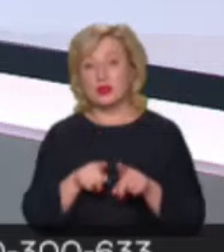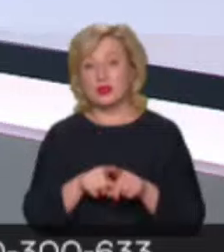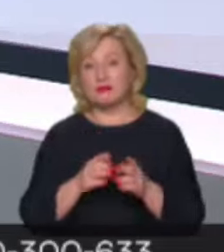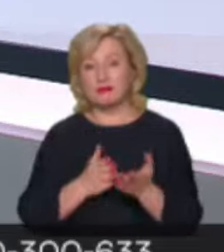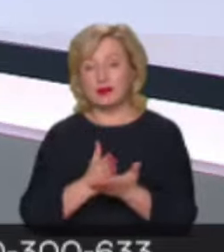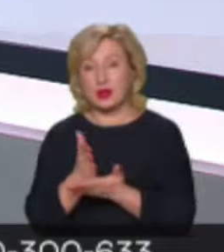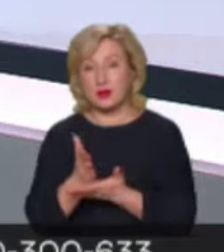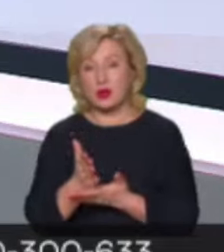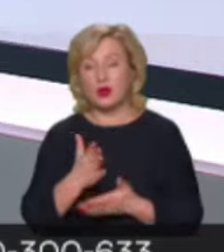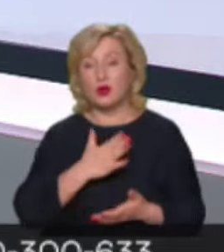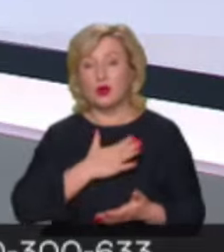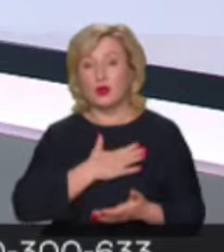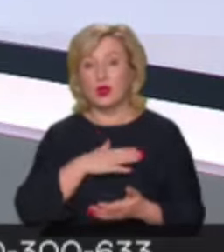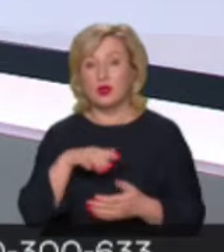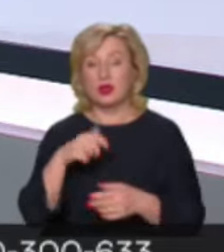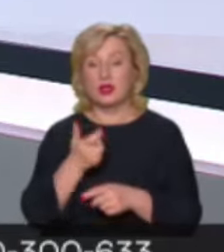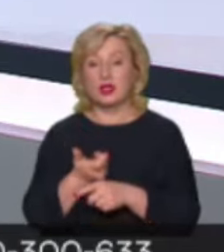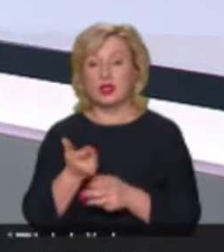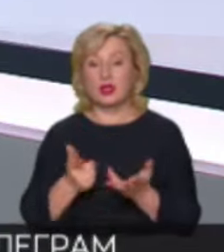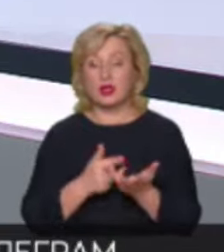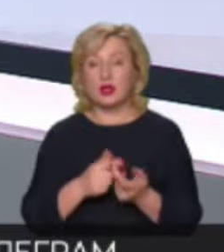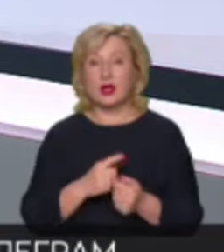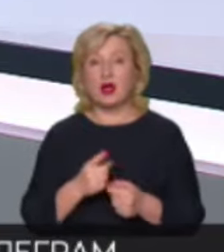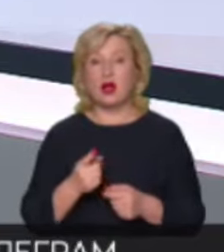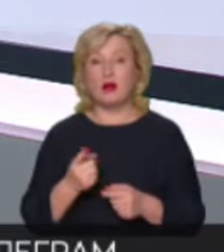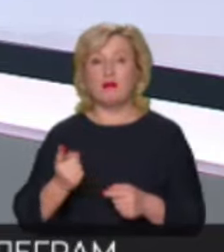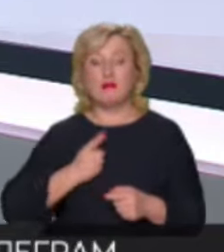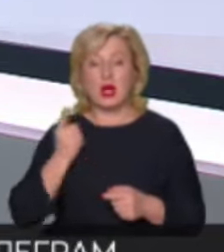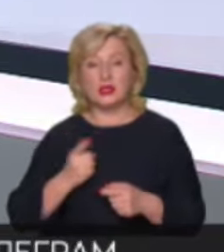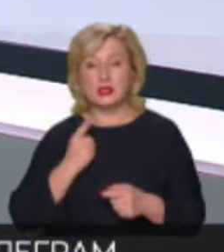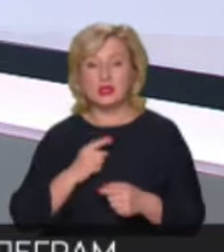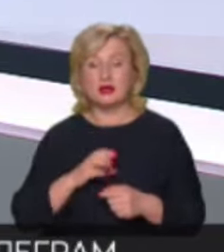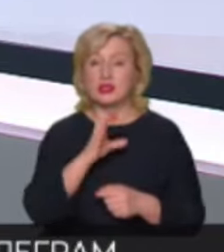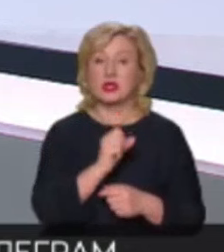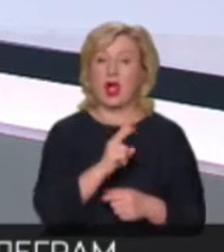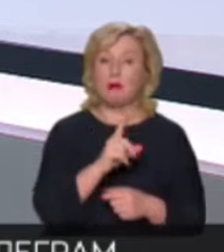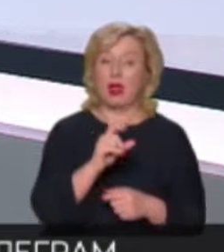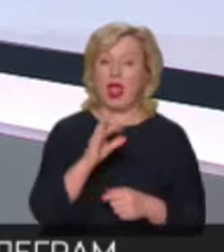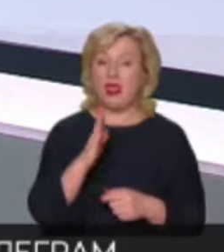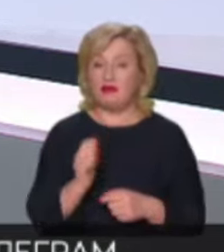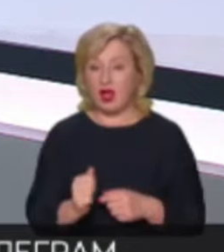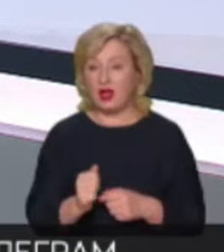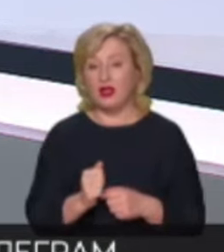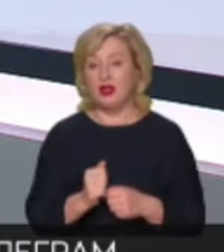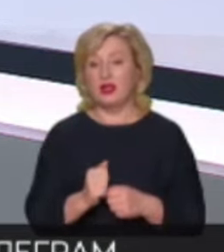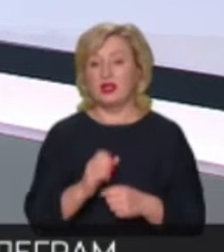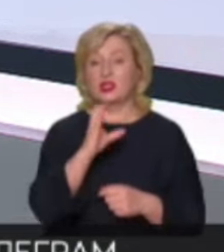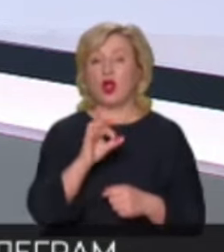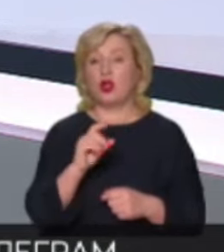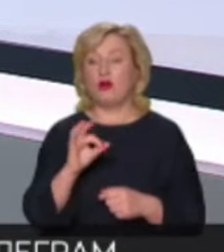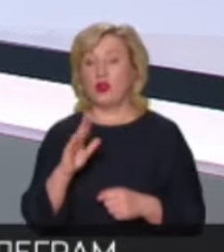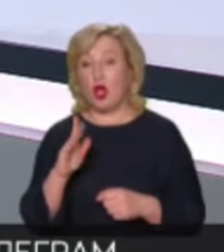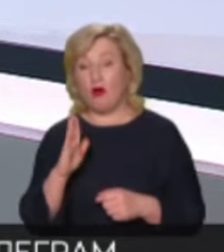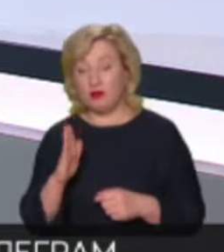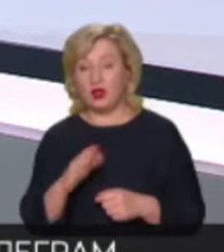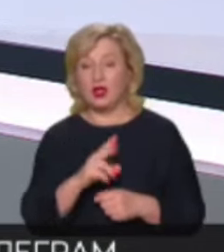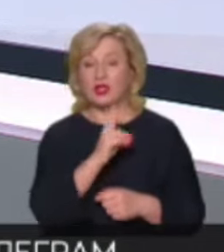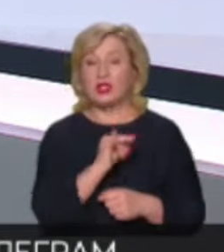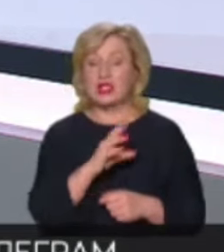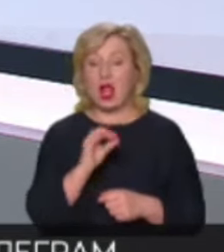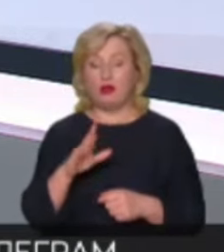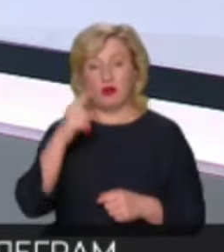Є кілька найголовніших майстрів цього жанру. Це Скабєєва, це Соловйов і це Кісільов, який вміє весь